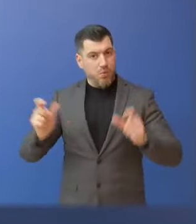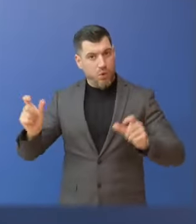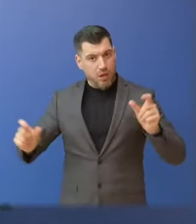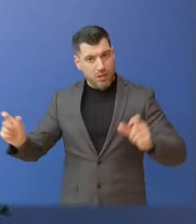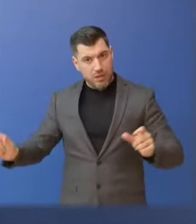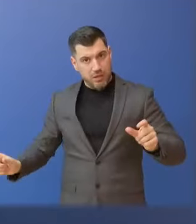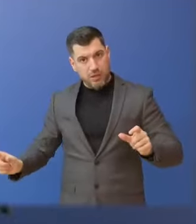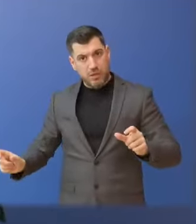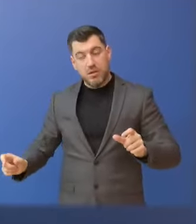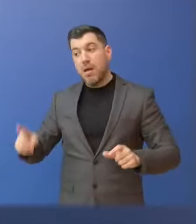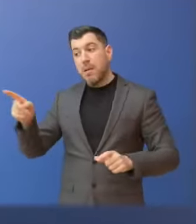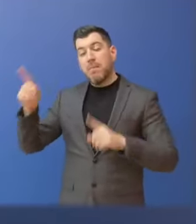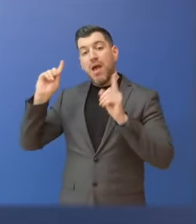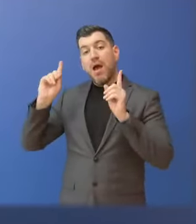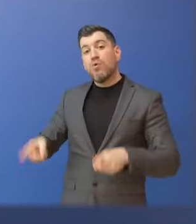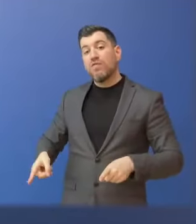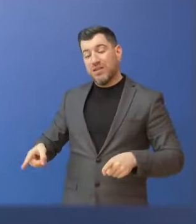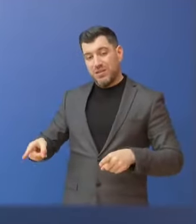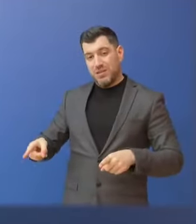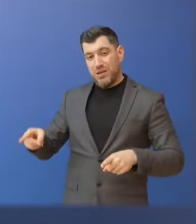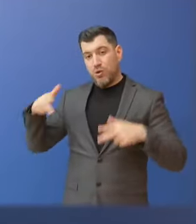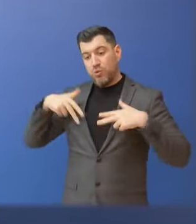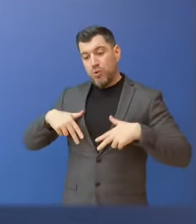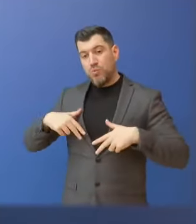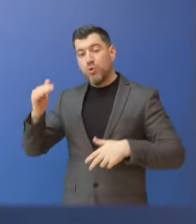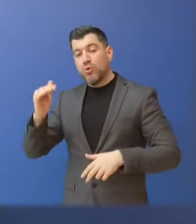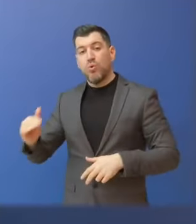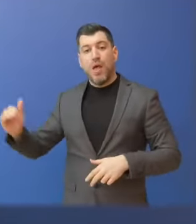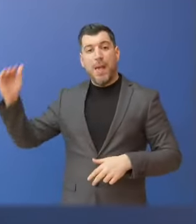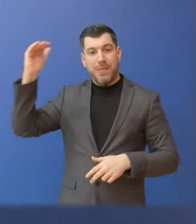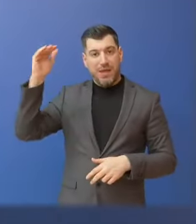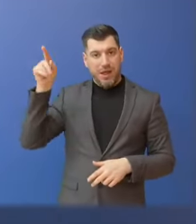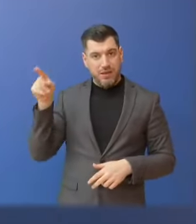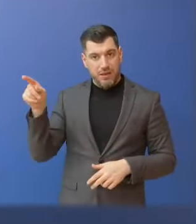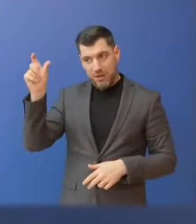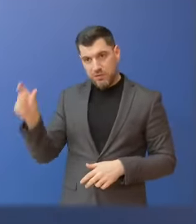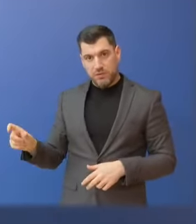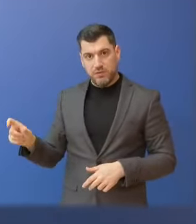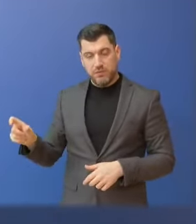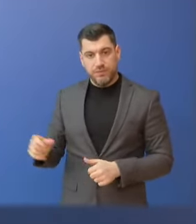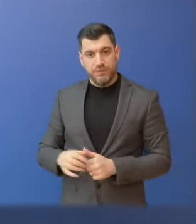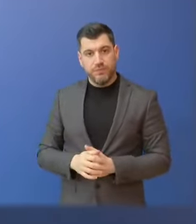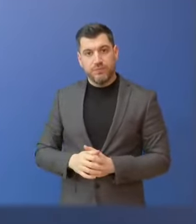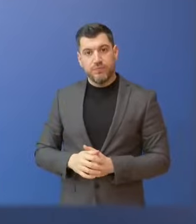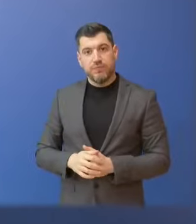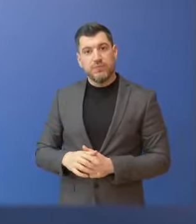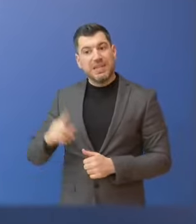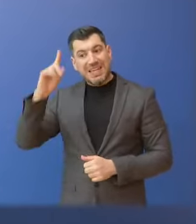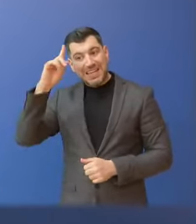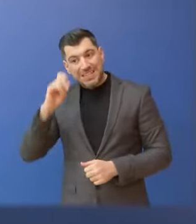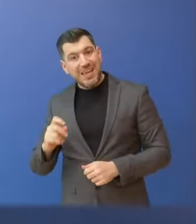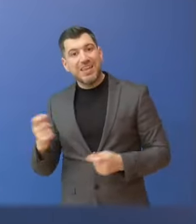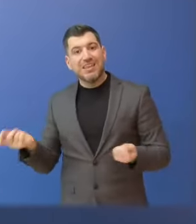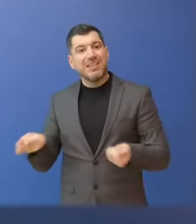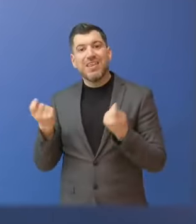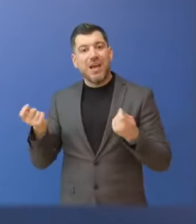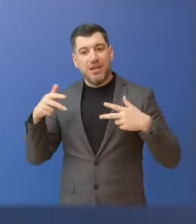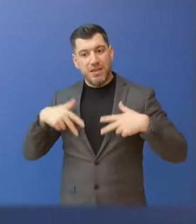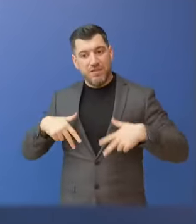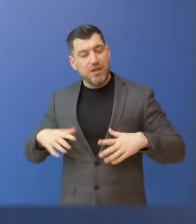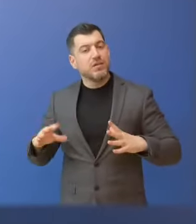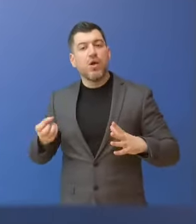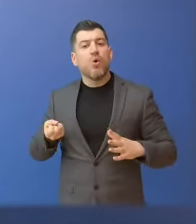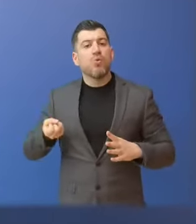αρμόδιου υπουργού επικρατείας του κυρίου άκη σκέρτσου εν προκειμένω τι θα κάνει η κυβέρνηση ανά τομέα πόσες